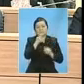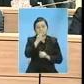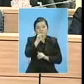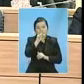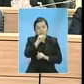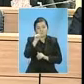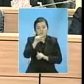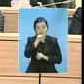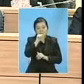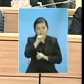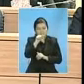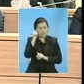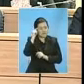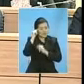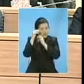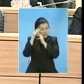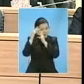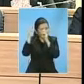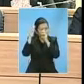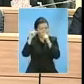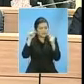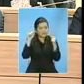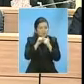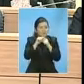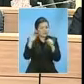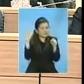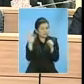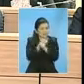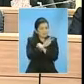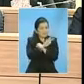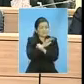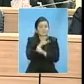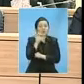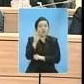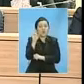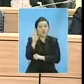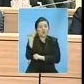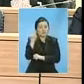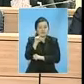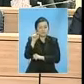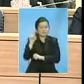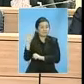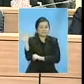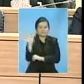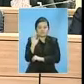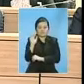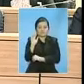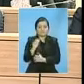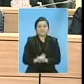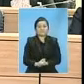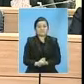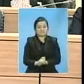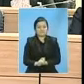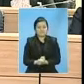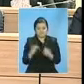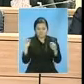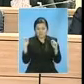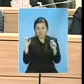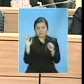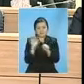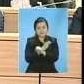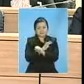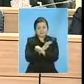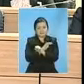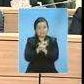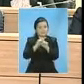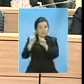ทยดิฉันไม่หวังว่าจะเกิดการปรองดอง 100% ค่ะจะไม่เกิดสันติภาพ 100% อย่างไร